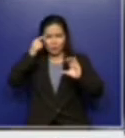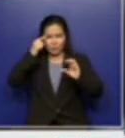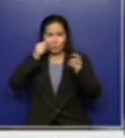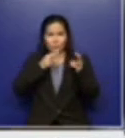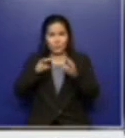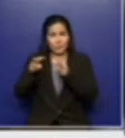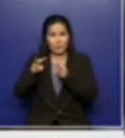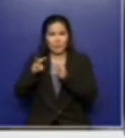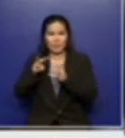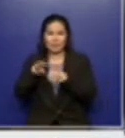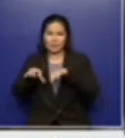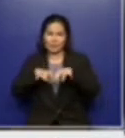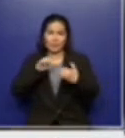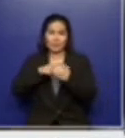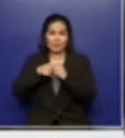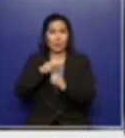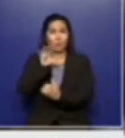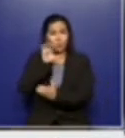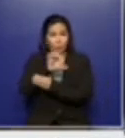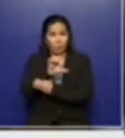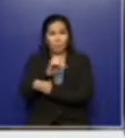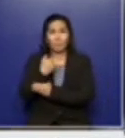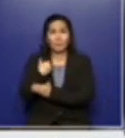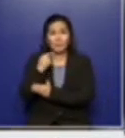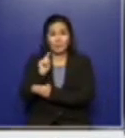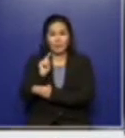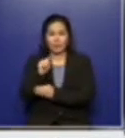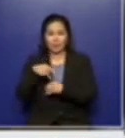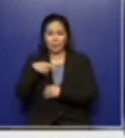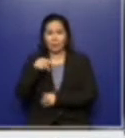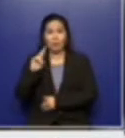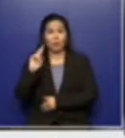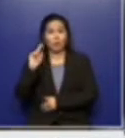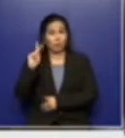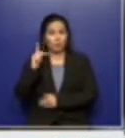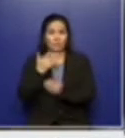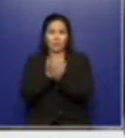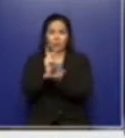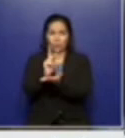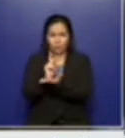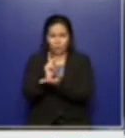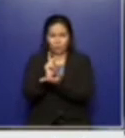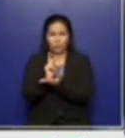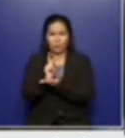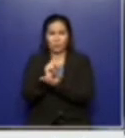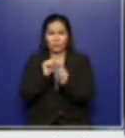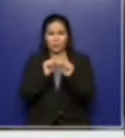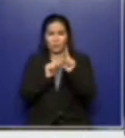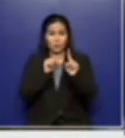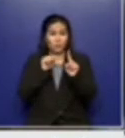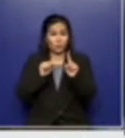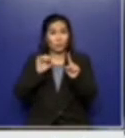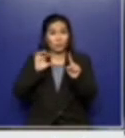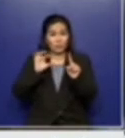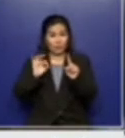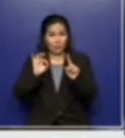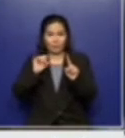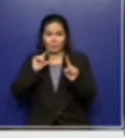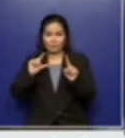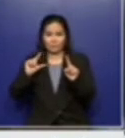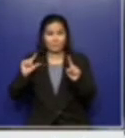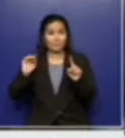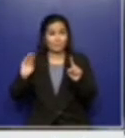มและมาตรการหนึ่งในนั้นก็คือออกพ.ร.ก.กู้เงินและใช้เงิน 1.9 ล้านล้าน